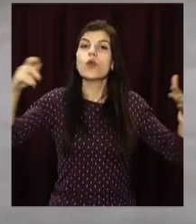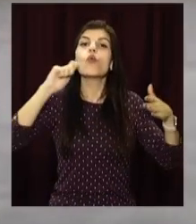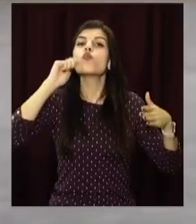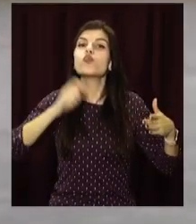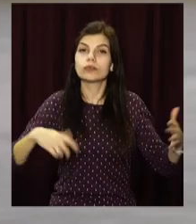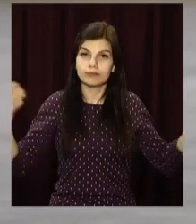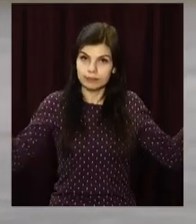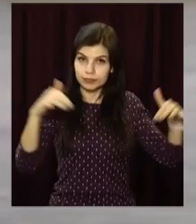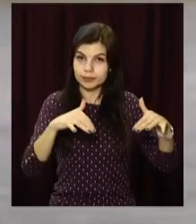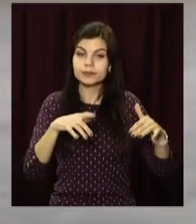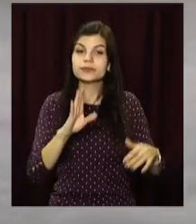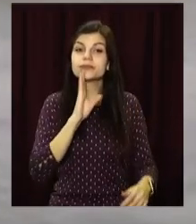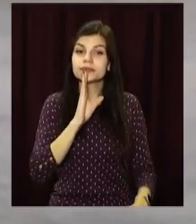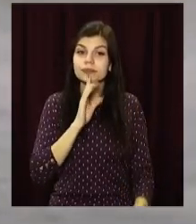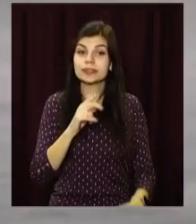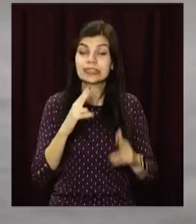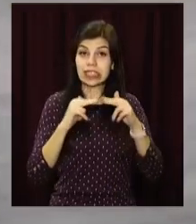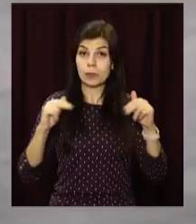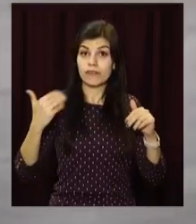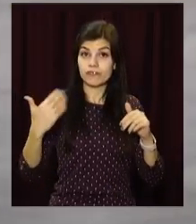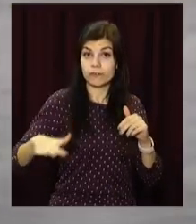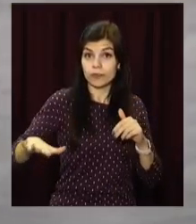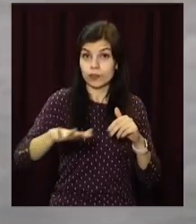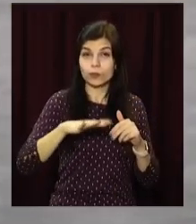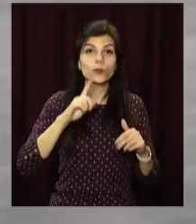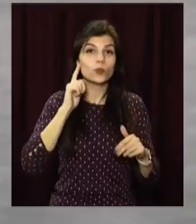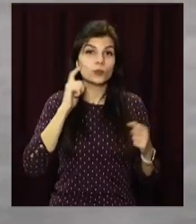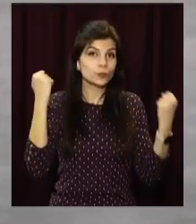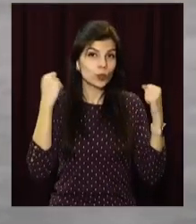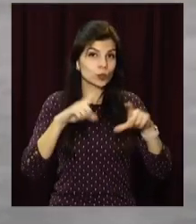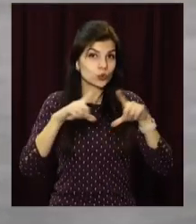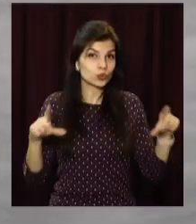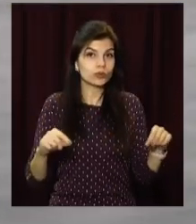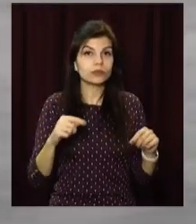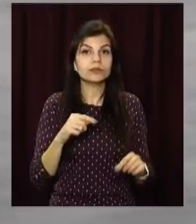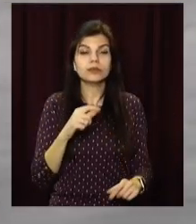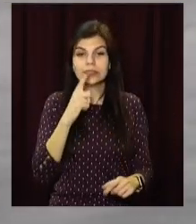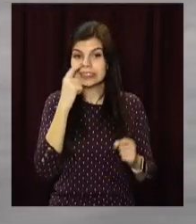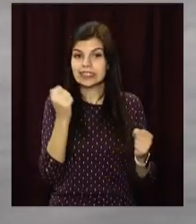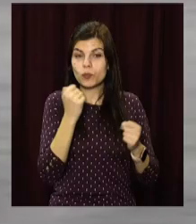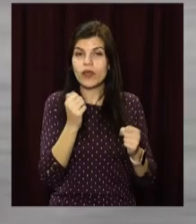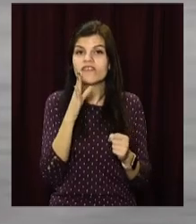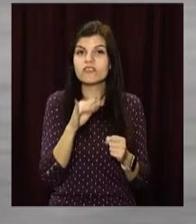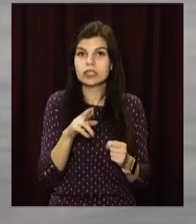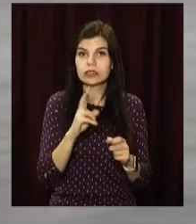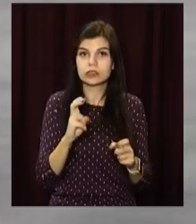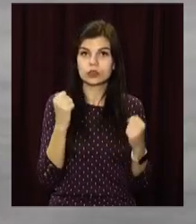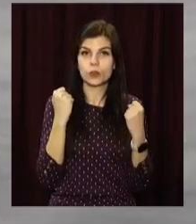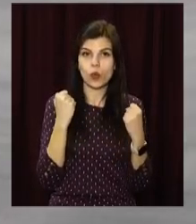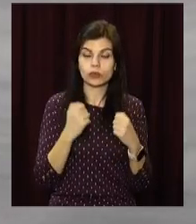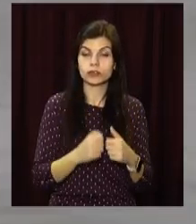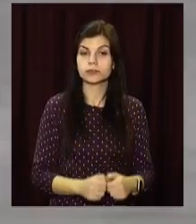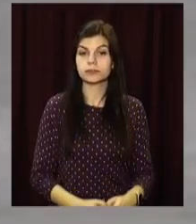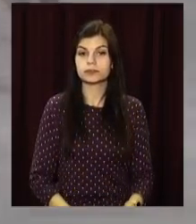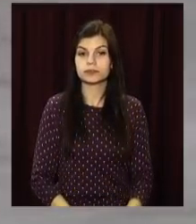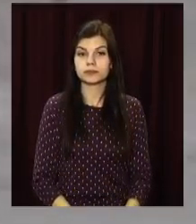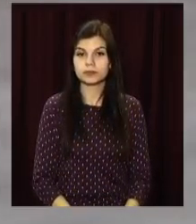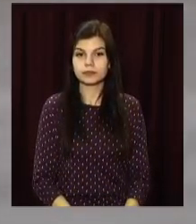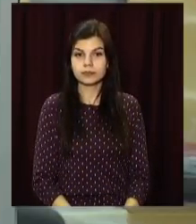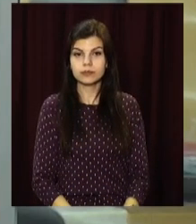країни. Дівчина – вихованка Дніпровської міської дитячо-юнацької спортивної школи зимових видів спорту.